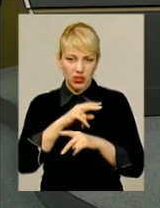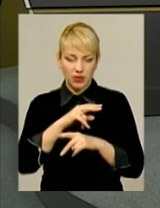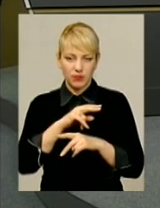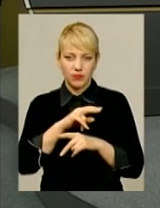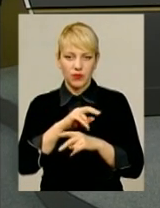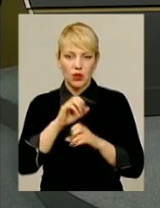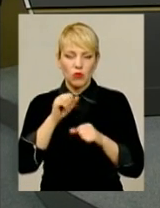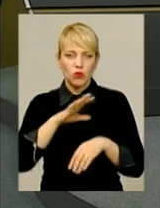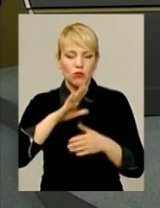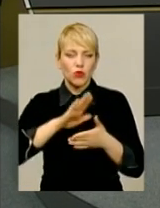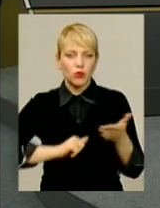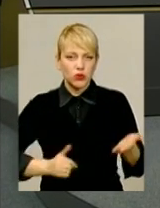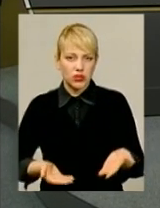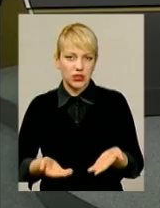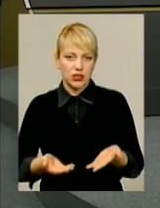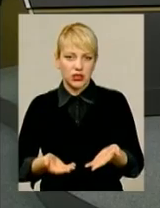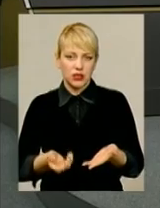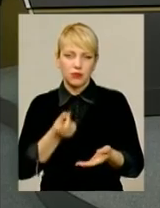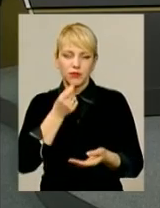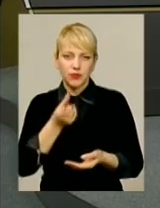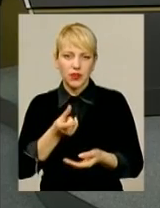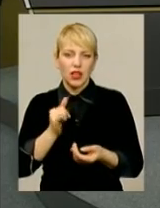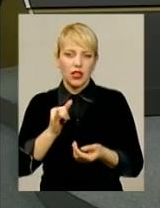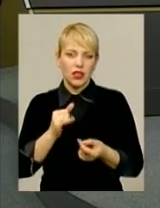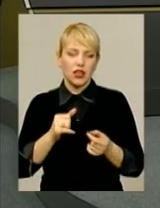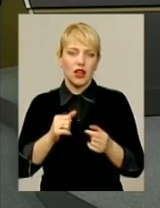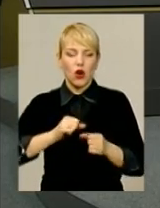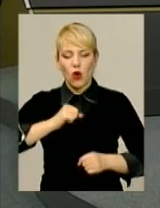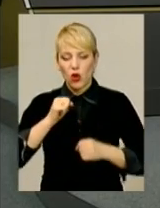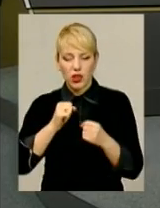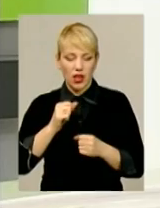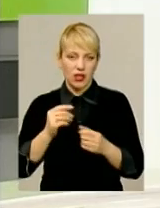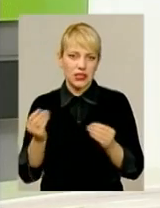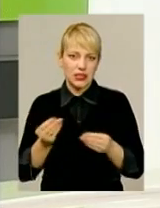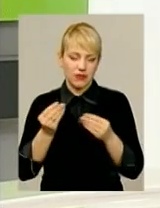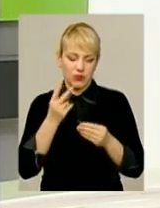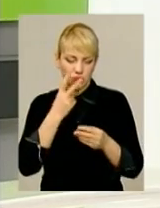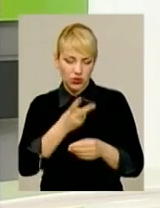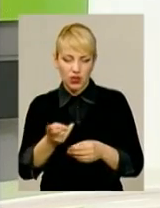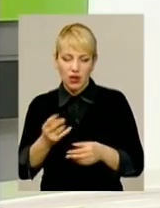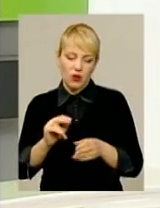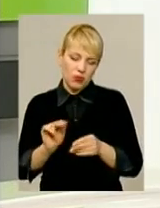навіть або можеш пропустити щось, або ну, і колеги свіжим оком вони підправлять, допоможуть. Так що